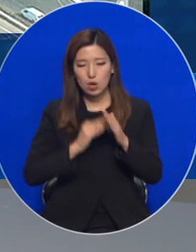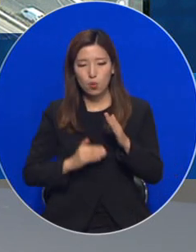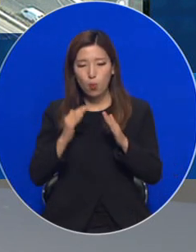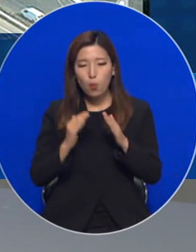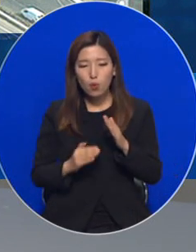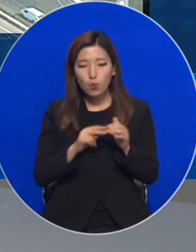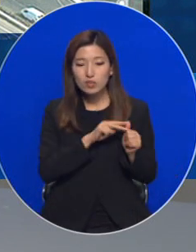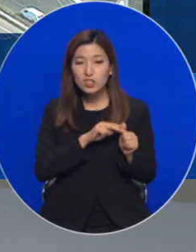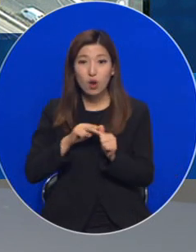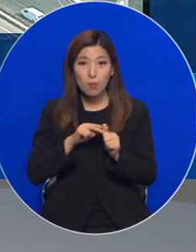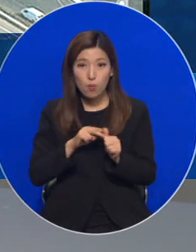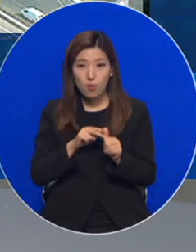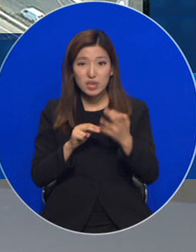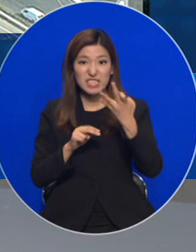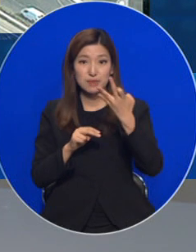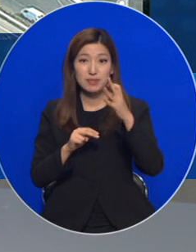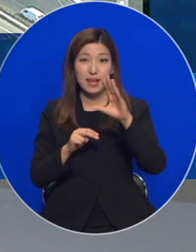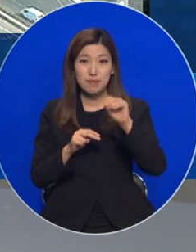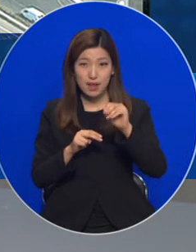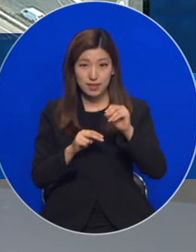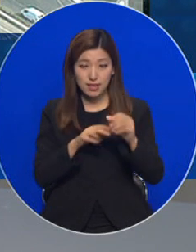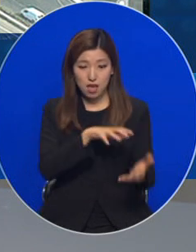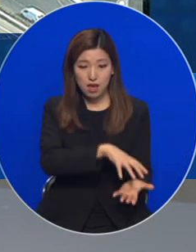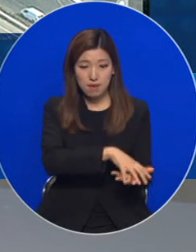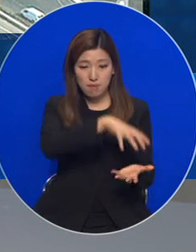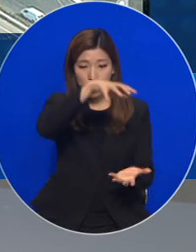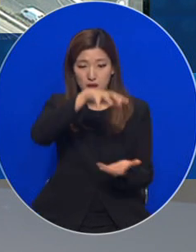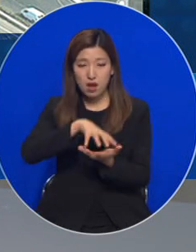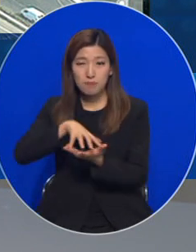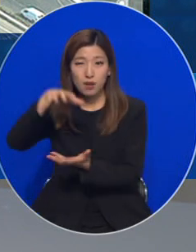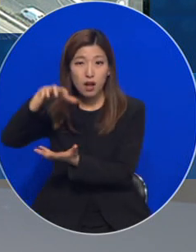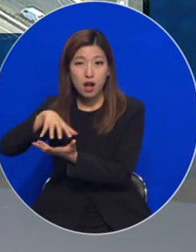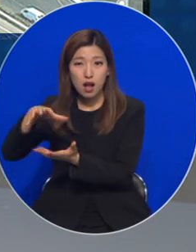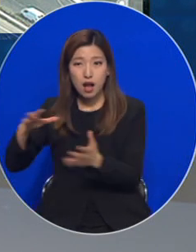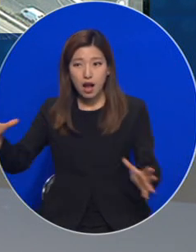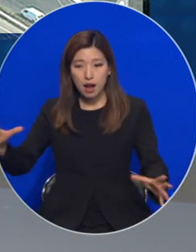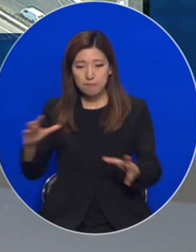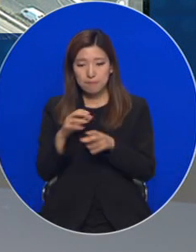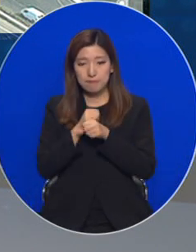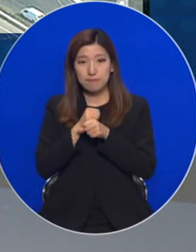템을 구축하는 게 핵심 인데요 이어서 2막 연기자가 설명합니다